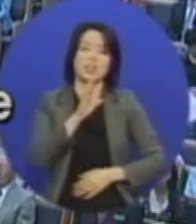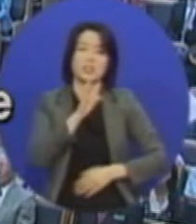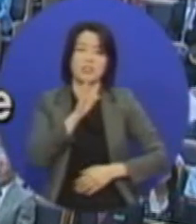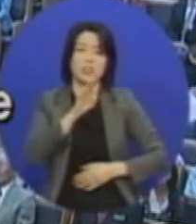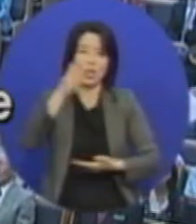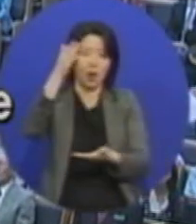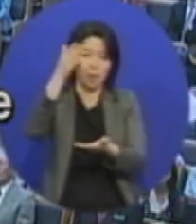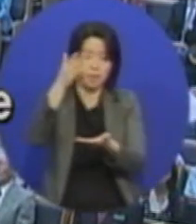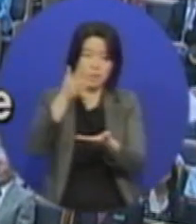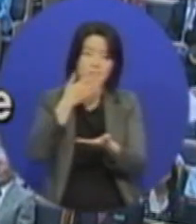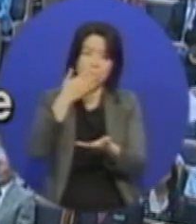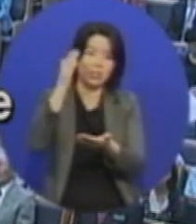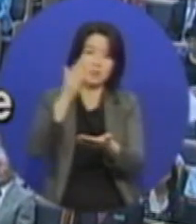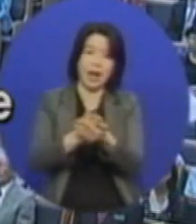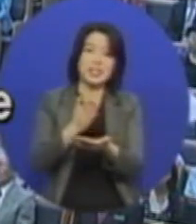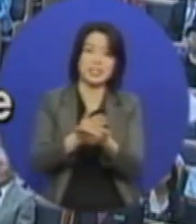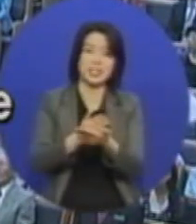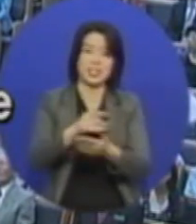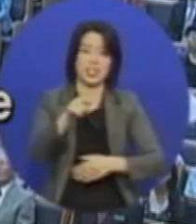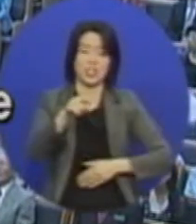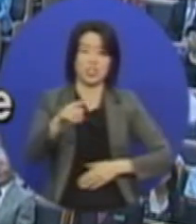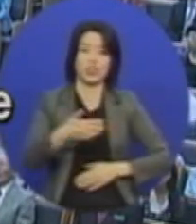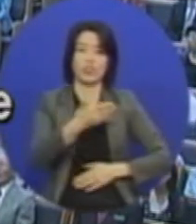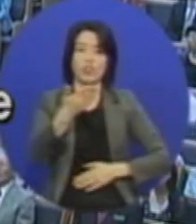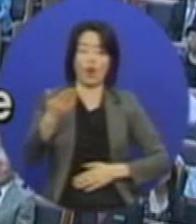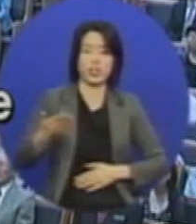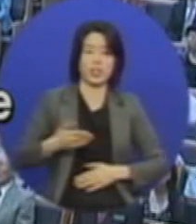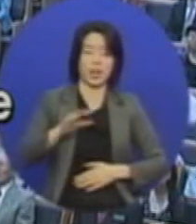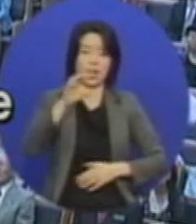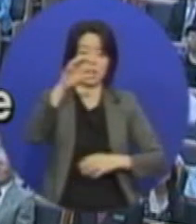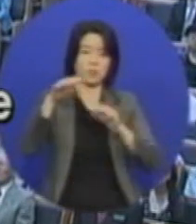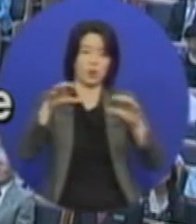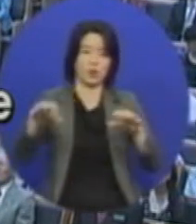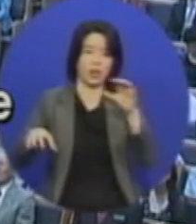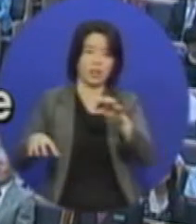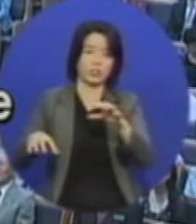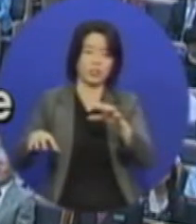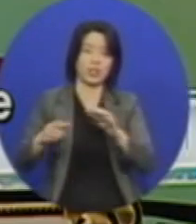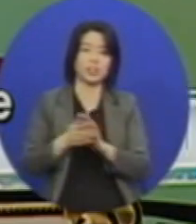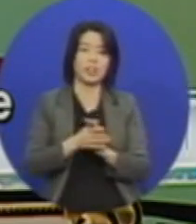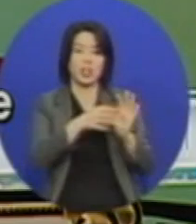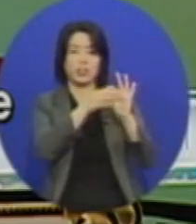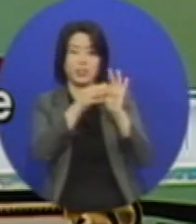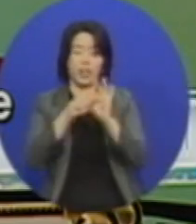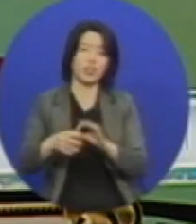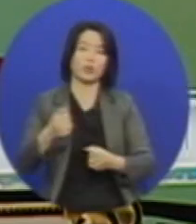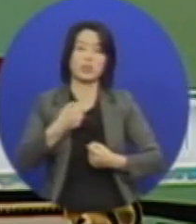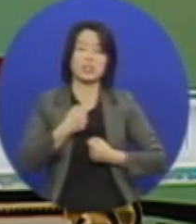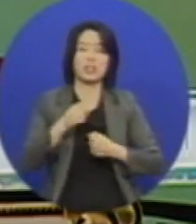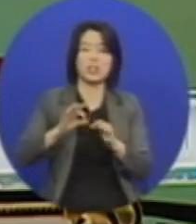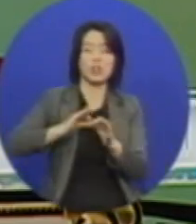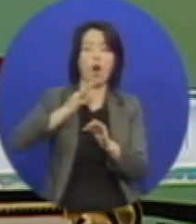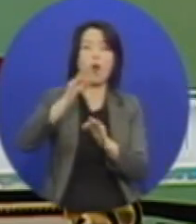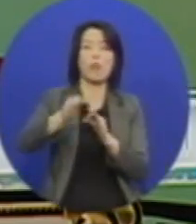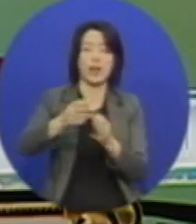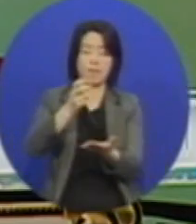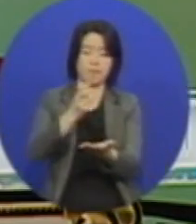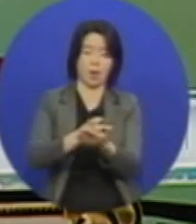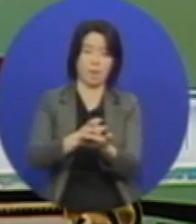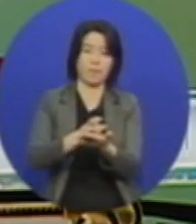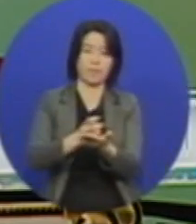먹지 말지니 이는 너희가 거주하는 각처에서 대대로 지킬 영원한 길입니다